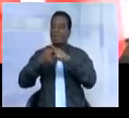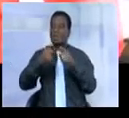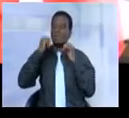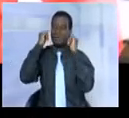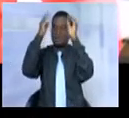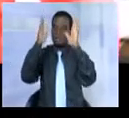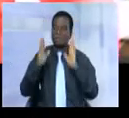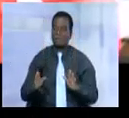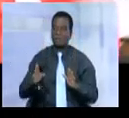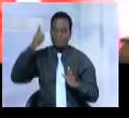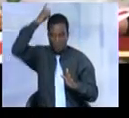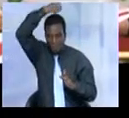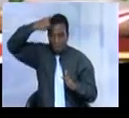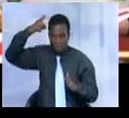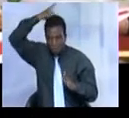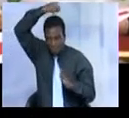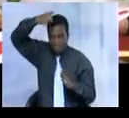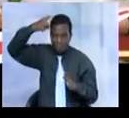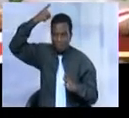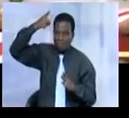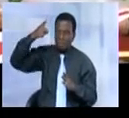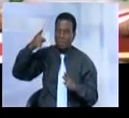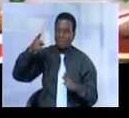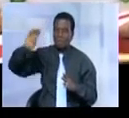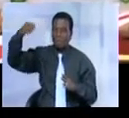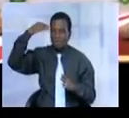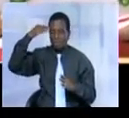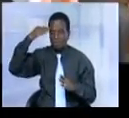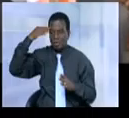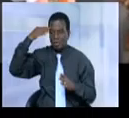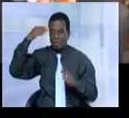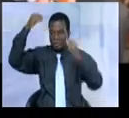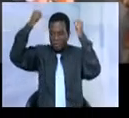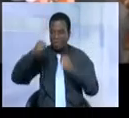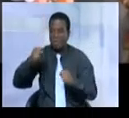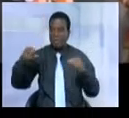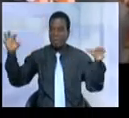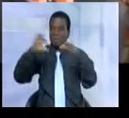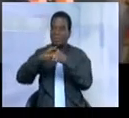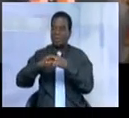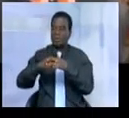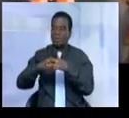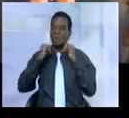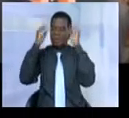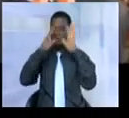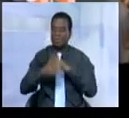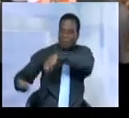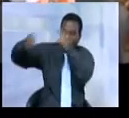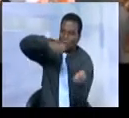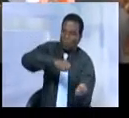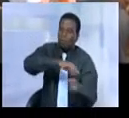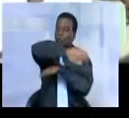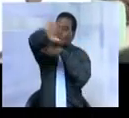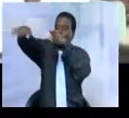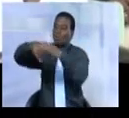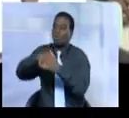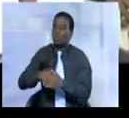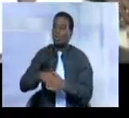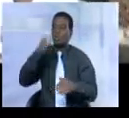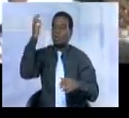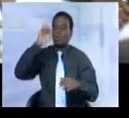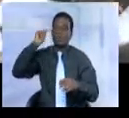ivoirien, Daniel Kablan-Duncan. Le ministère des Sports et Loisirs, la Fédération ivoirienne de judo et le mouvement sportif, tous ont voulu témoigner